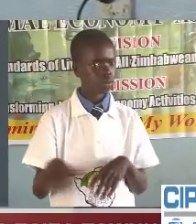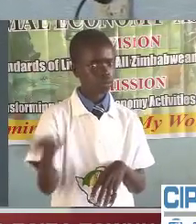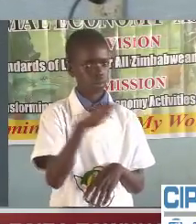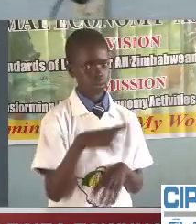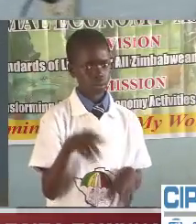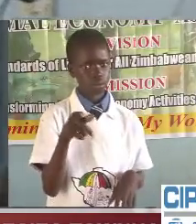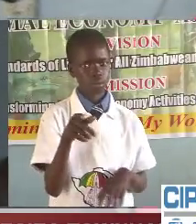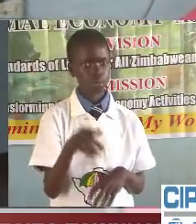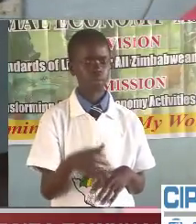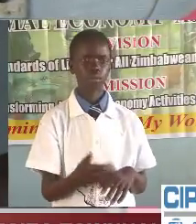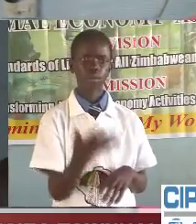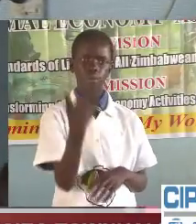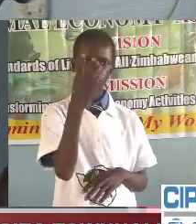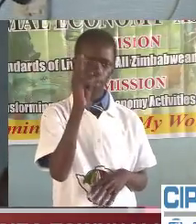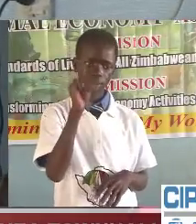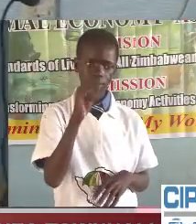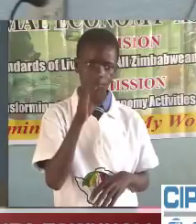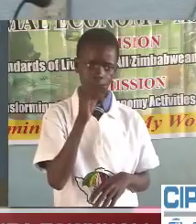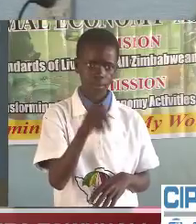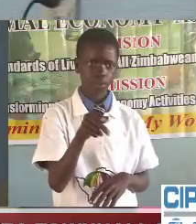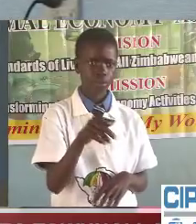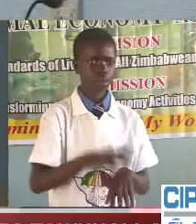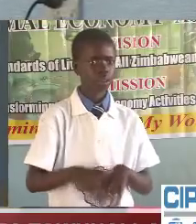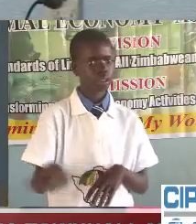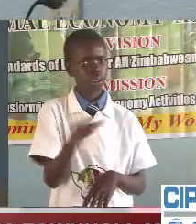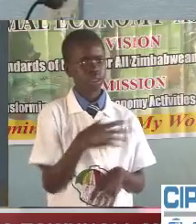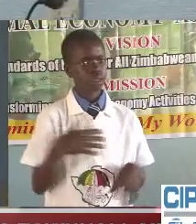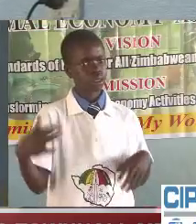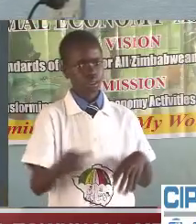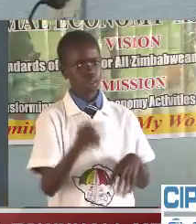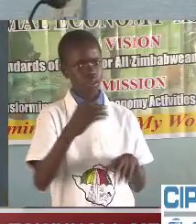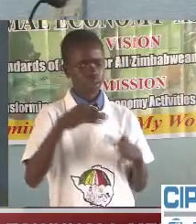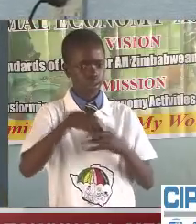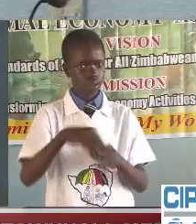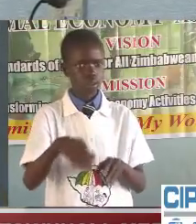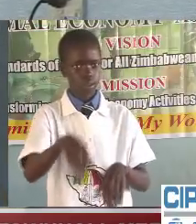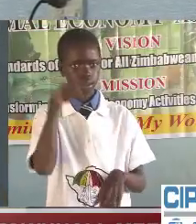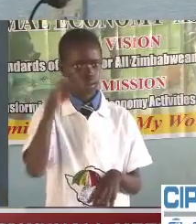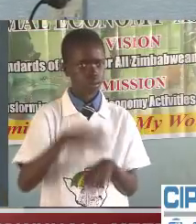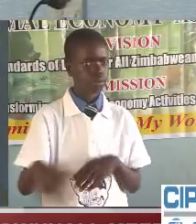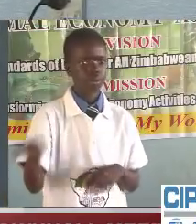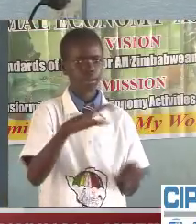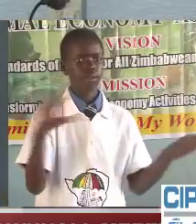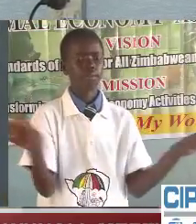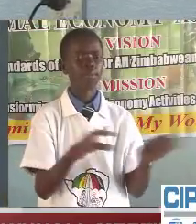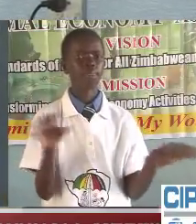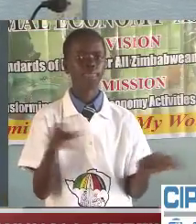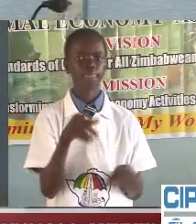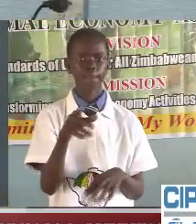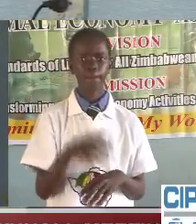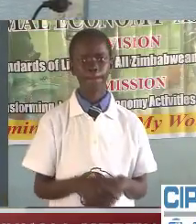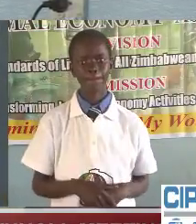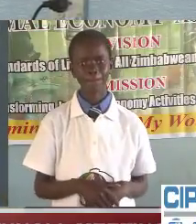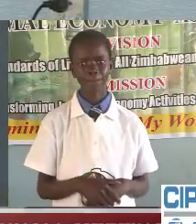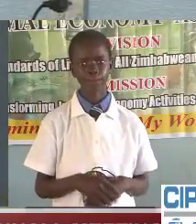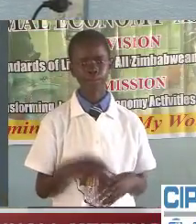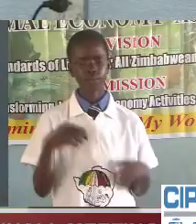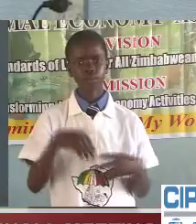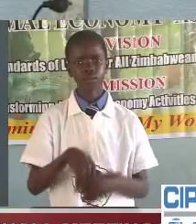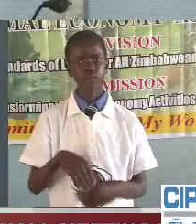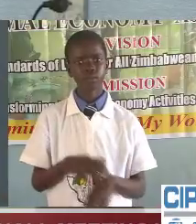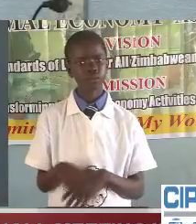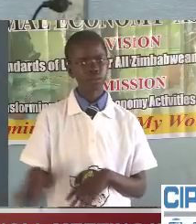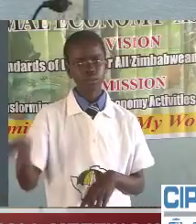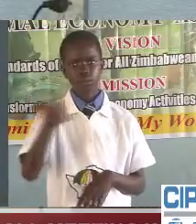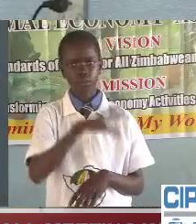kuti 95% yavo ndio inobata population yeZimbabwe pabasa riri kuitiwa. Handiti muZimbabwe hamuna vava ndo industry